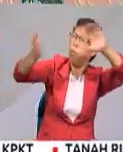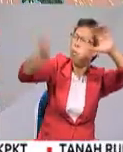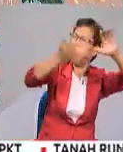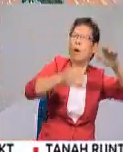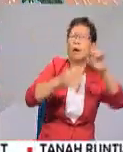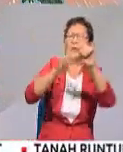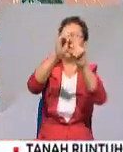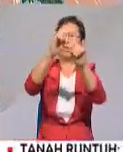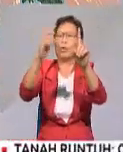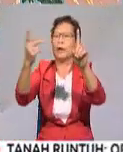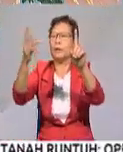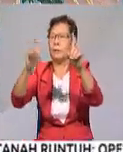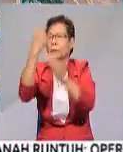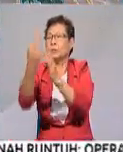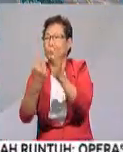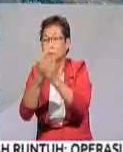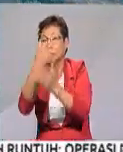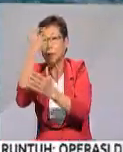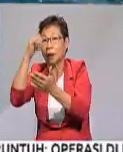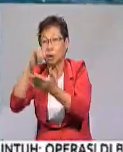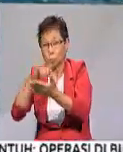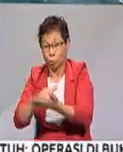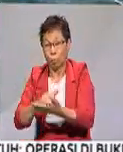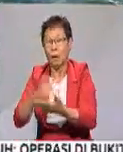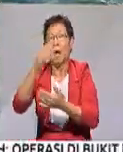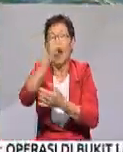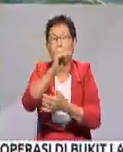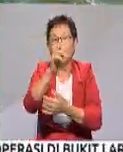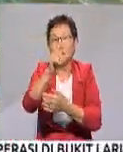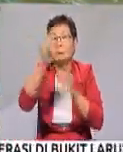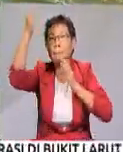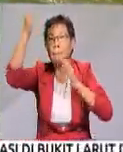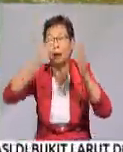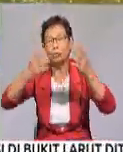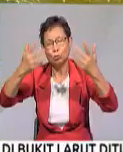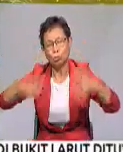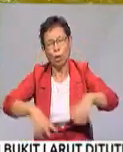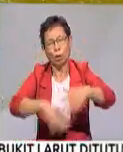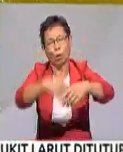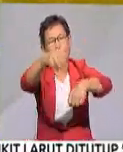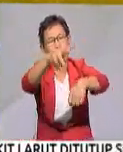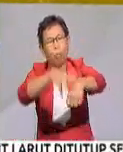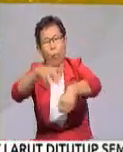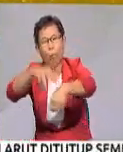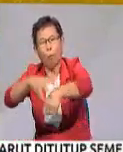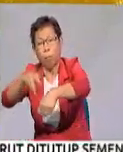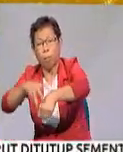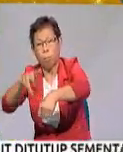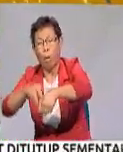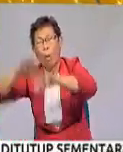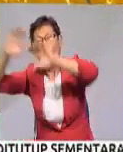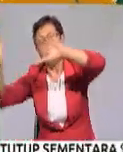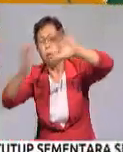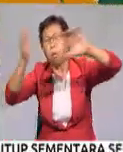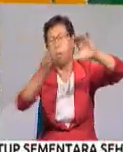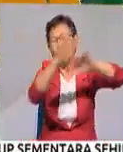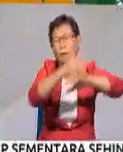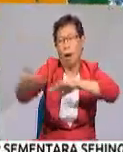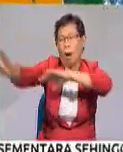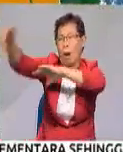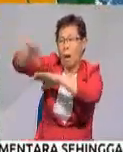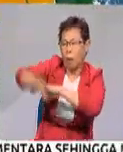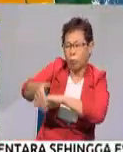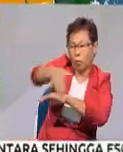100 km per jam. Sehubungan dengan itu, Jabatan Meteorologi Malaysia telah pun mengeluarkan amaran angin kencang dan laut bergelora